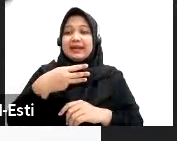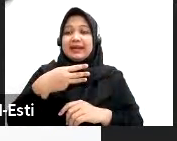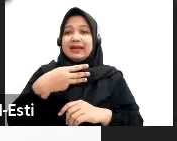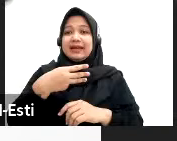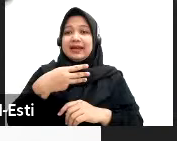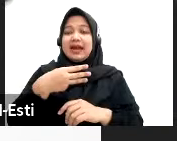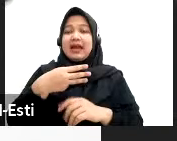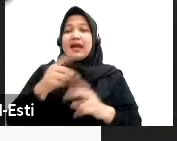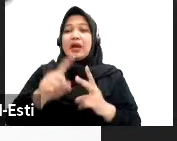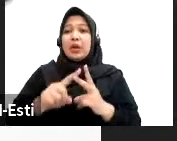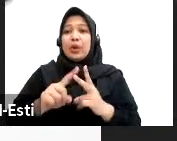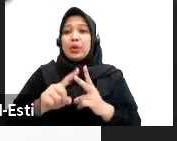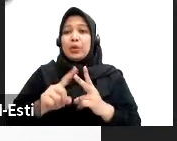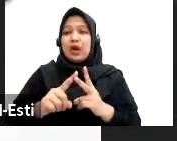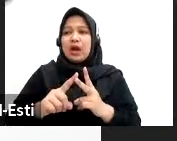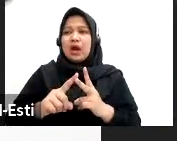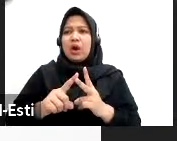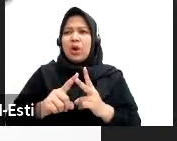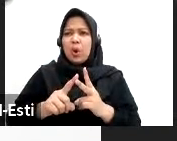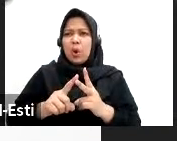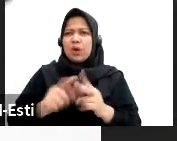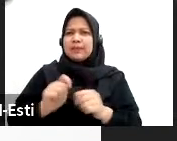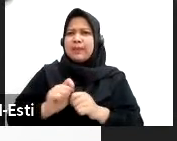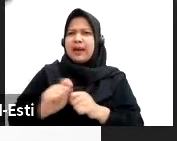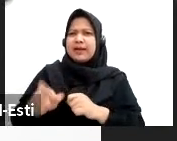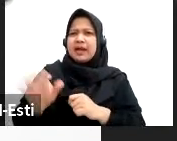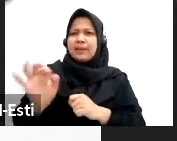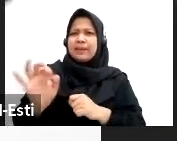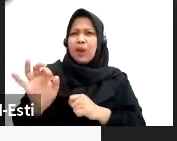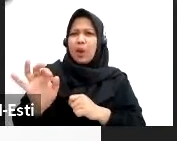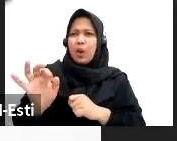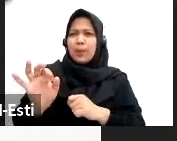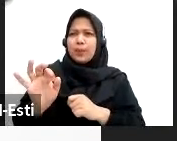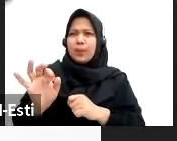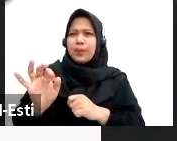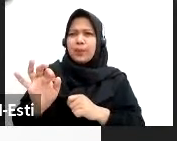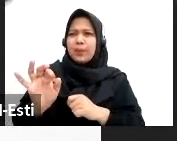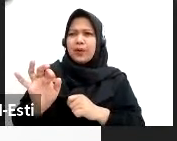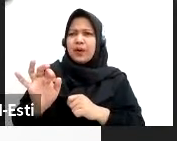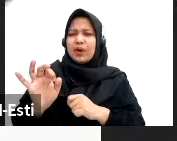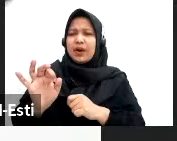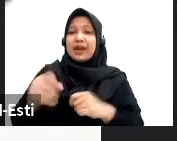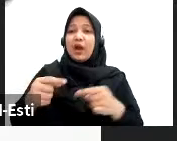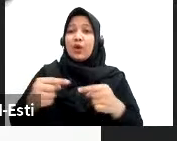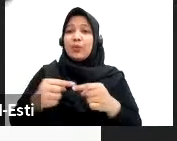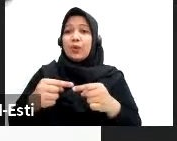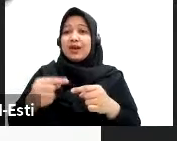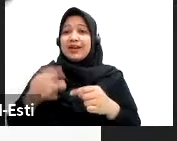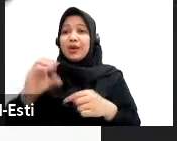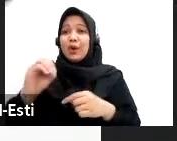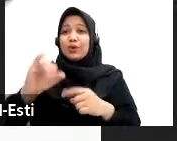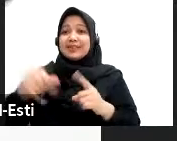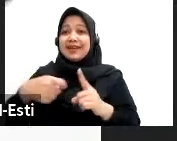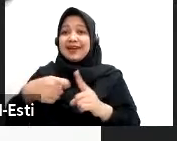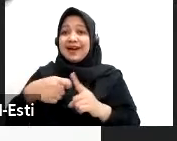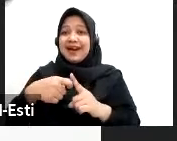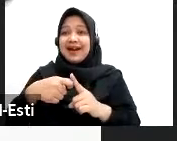mengenai Oh ini belum dibayar ada tunggakan hubungannya dengan OJK